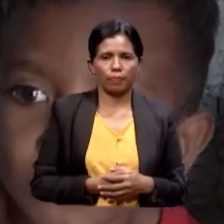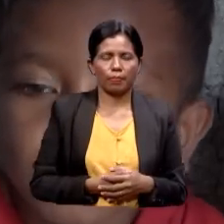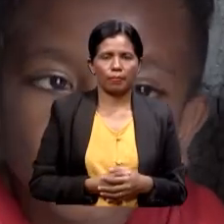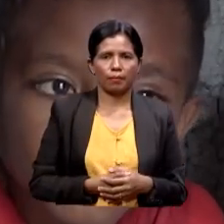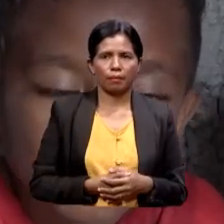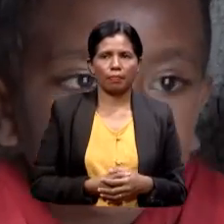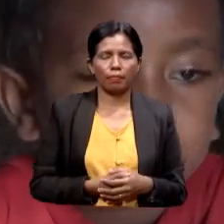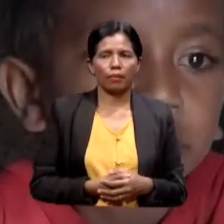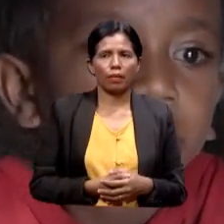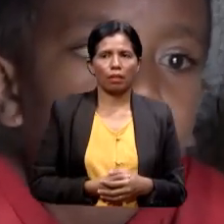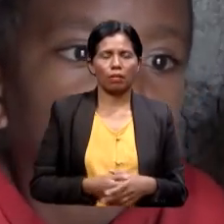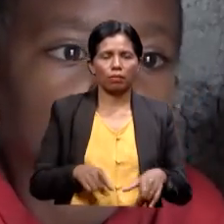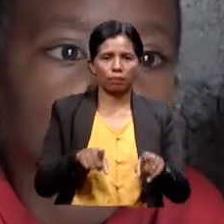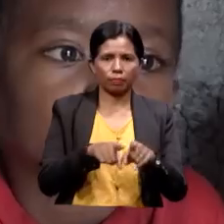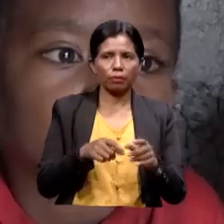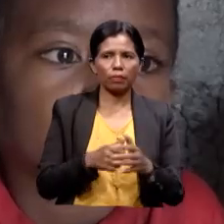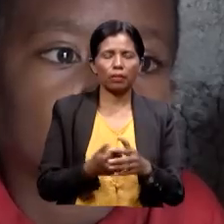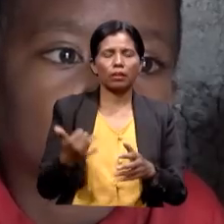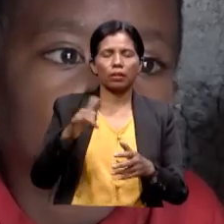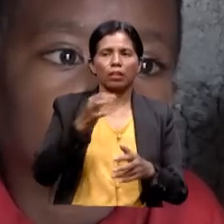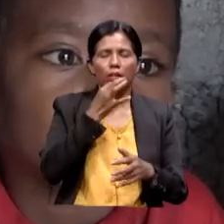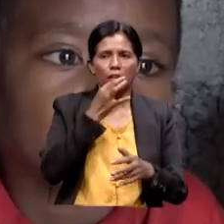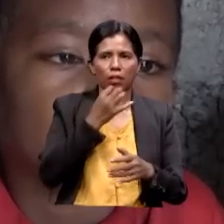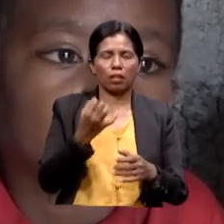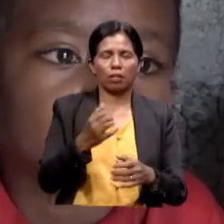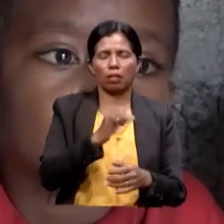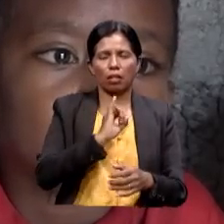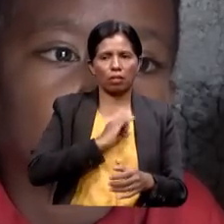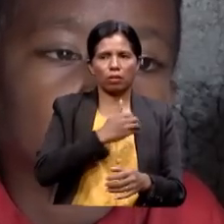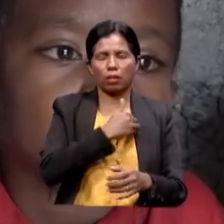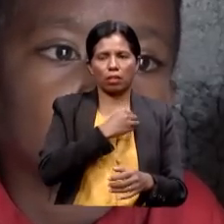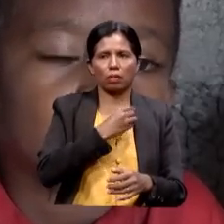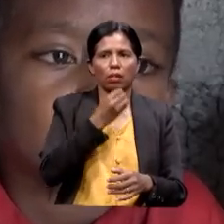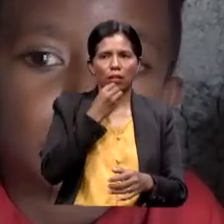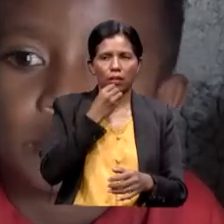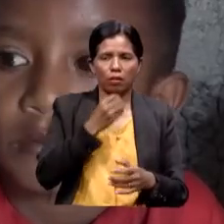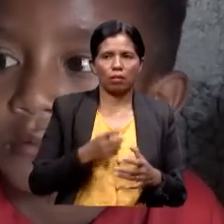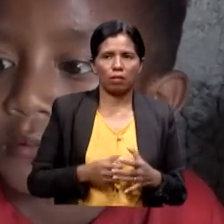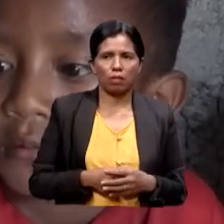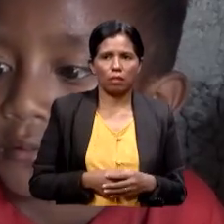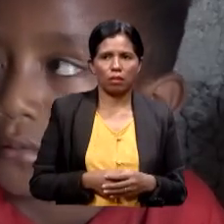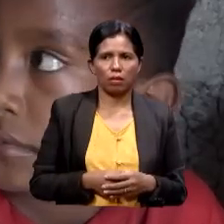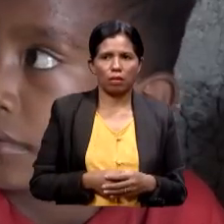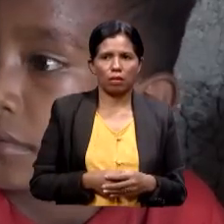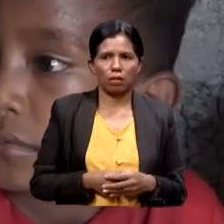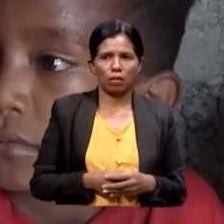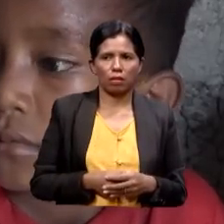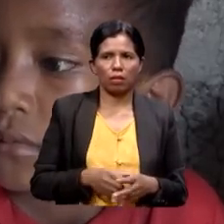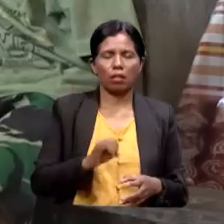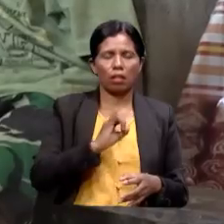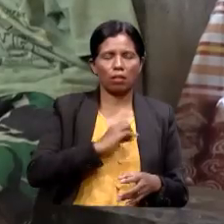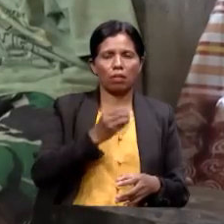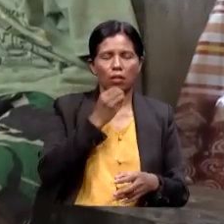ha ha ne sa ne ma ka sira ha ti au si da u ka Sudah besar, aku orang paham paling korang ini